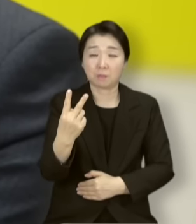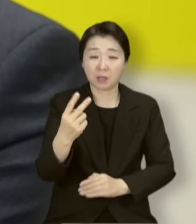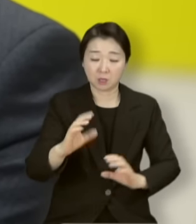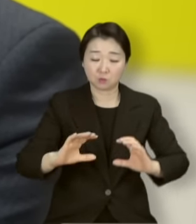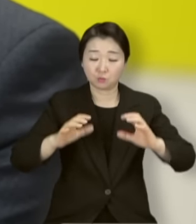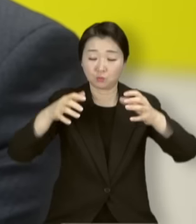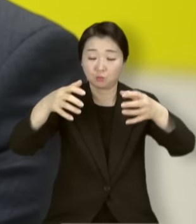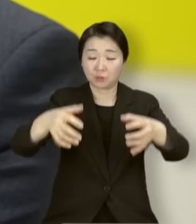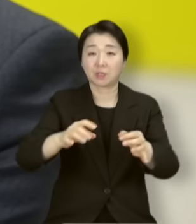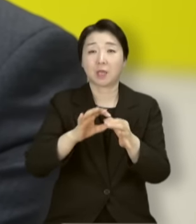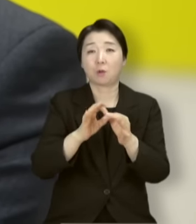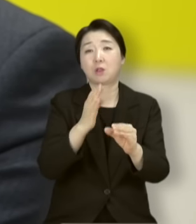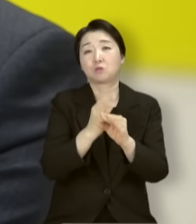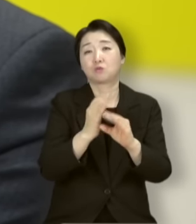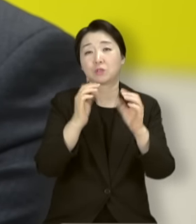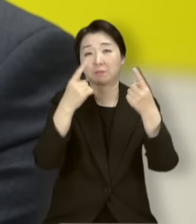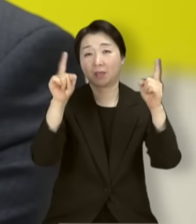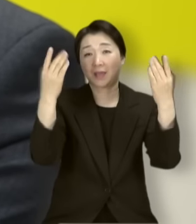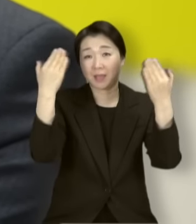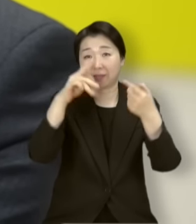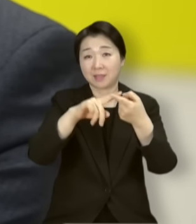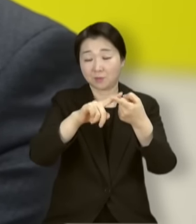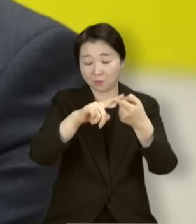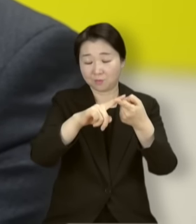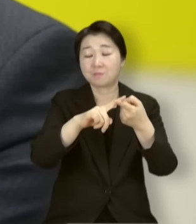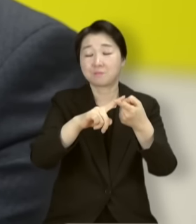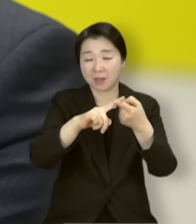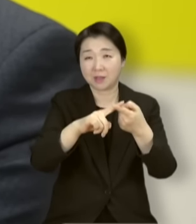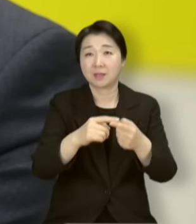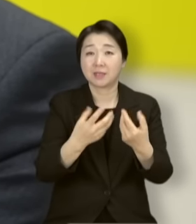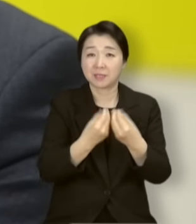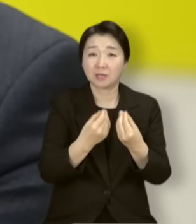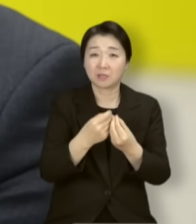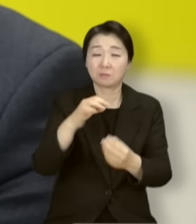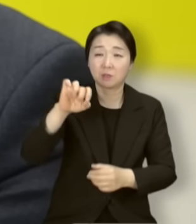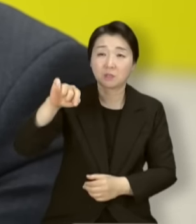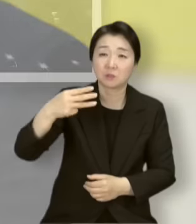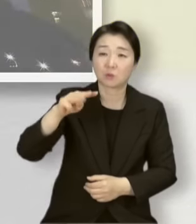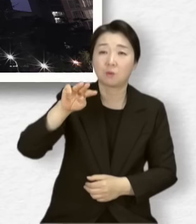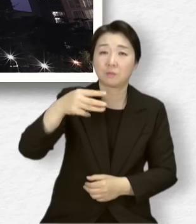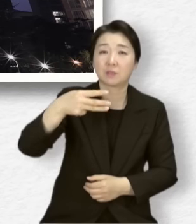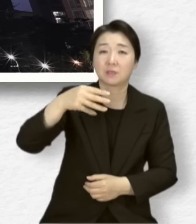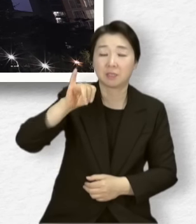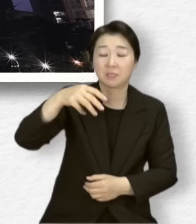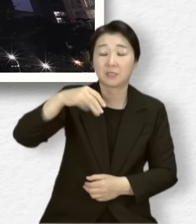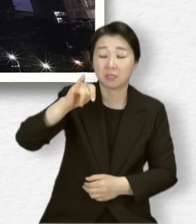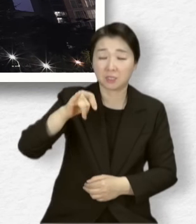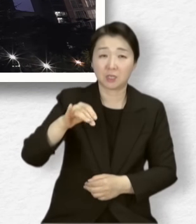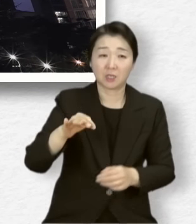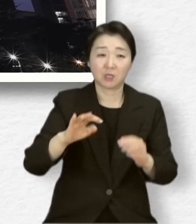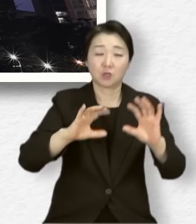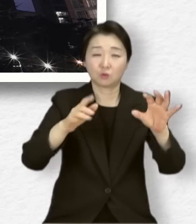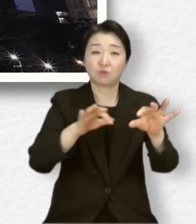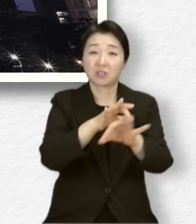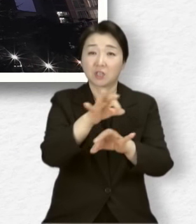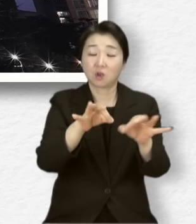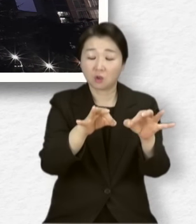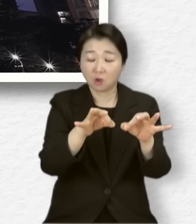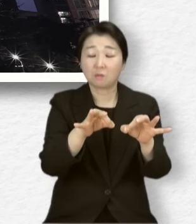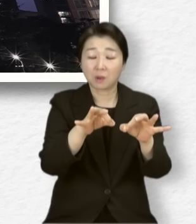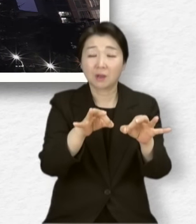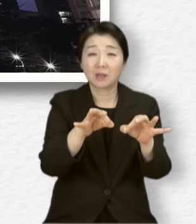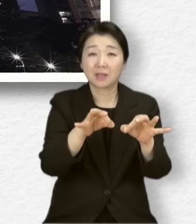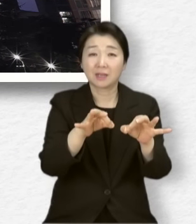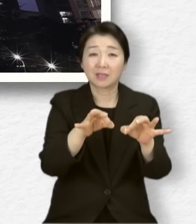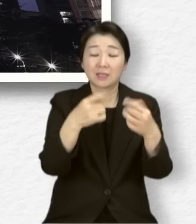국제 중심 대학으로 네. 예를 들면 솔브리지 국제경영대학은 AACSB라고